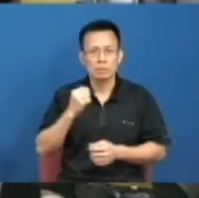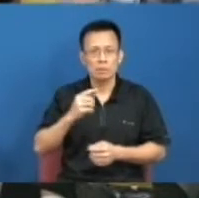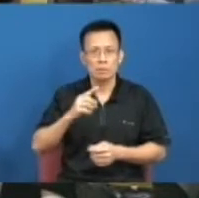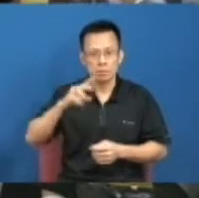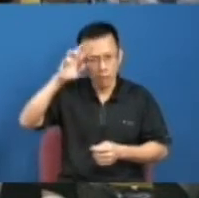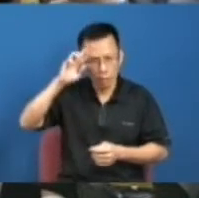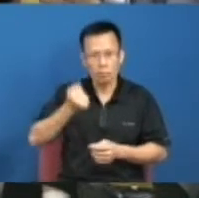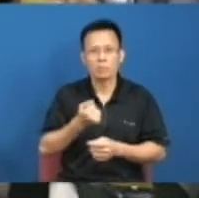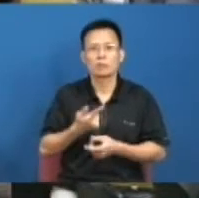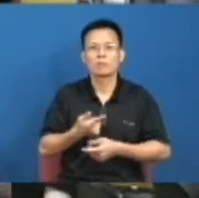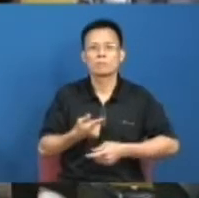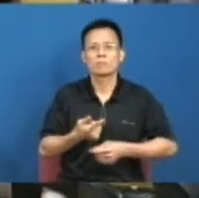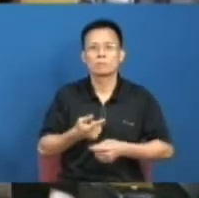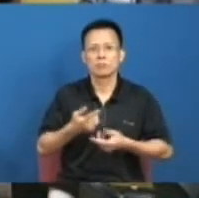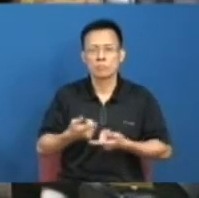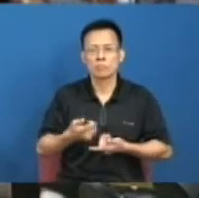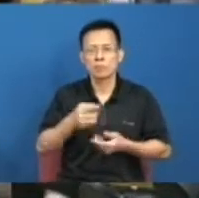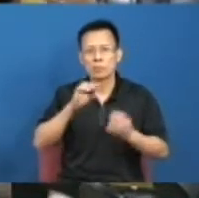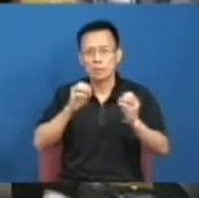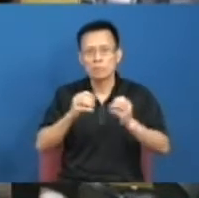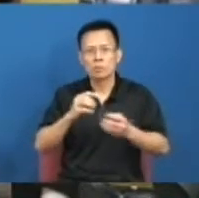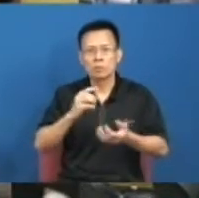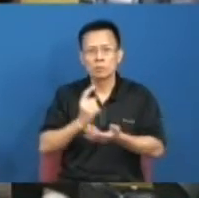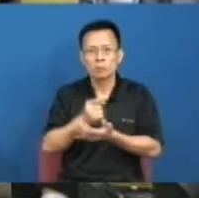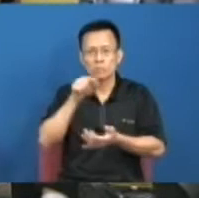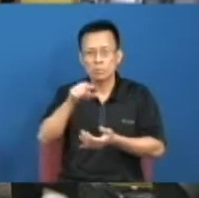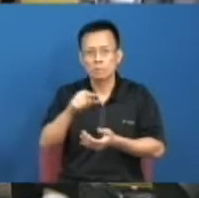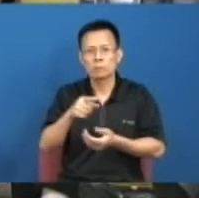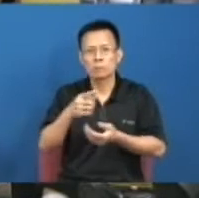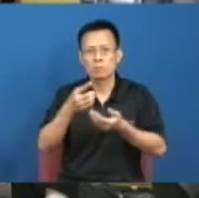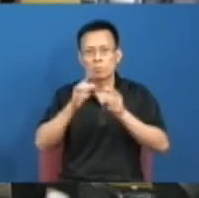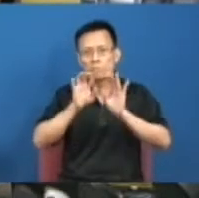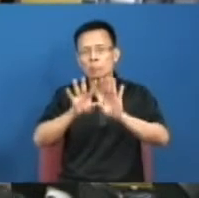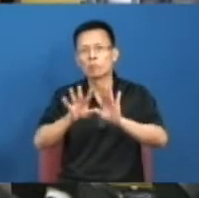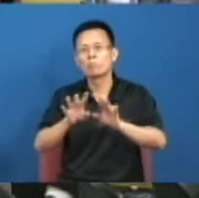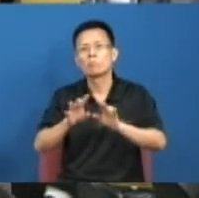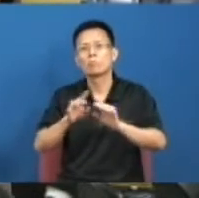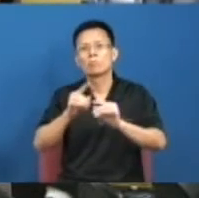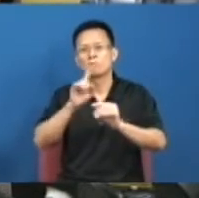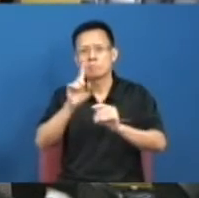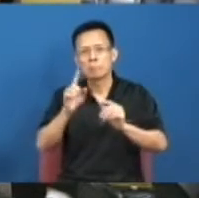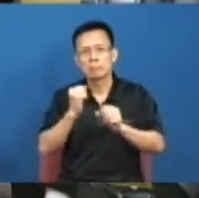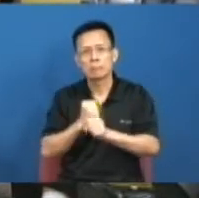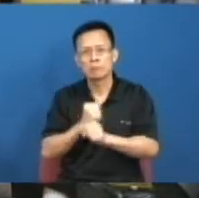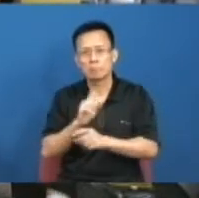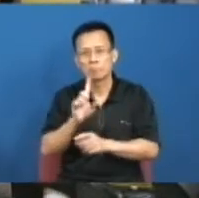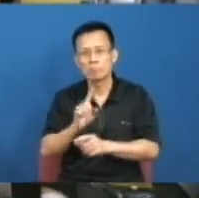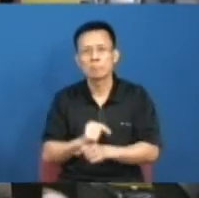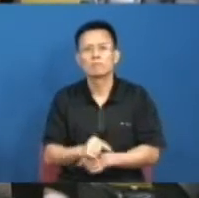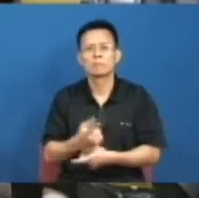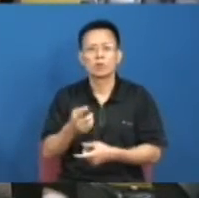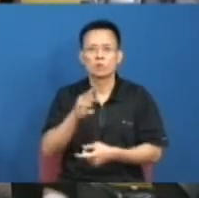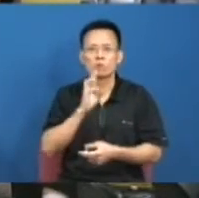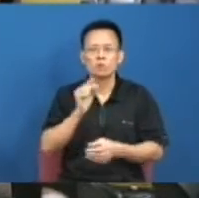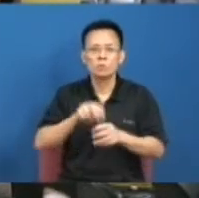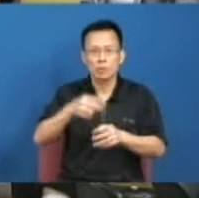係。我哋的重點其實係而家我哋呢排做緊呢啲工作，係幫呢啲居民做緊啲咩？ 其實冇嘢嘅，我哋譬如由西貢